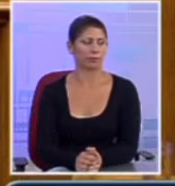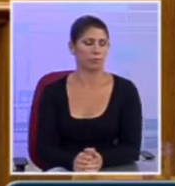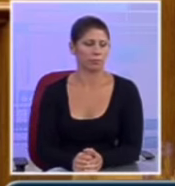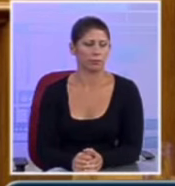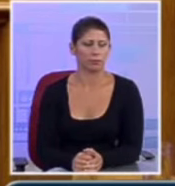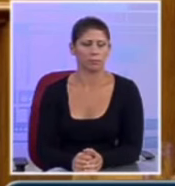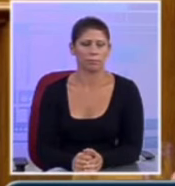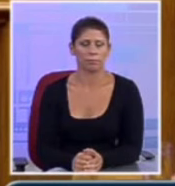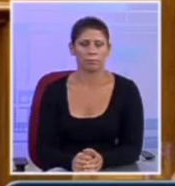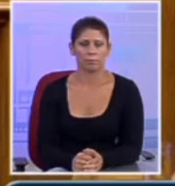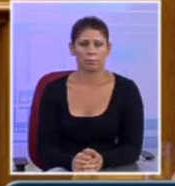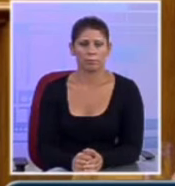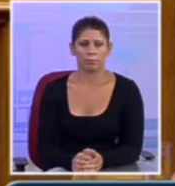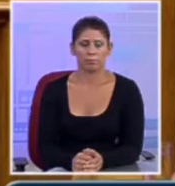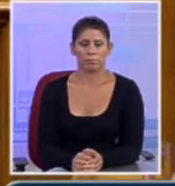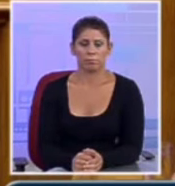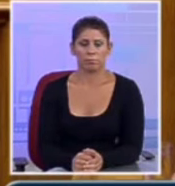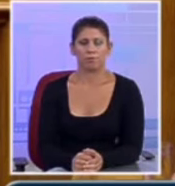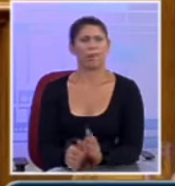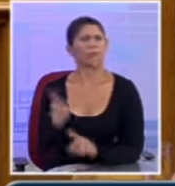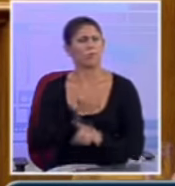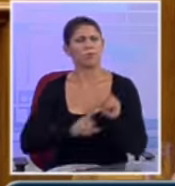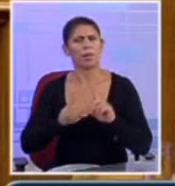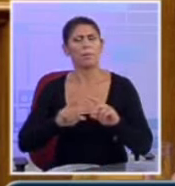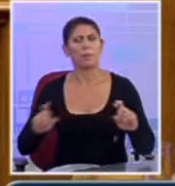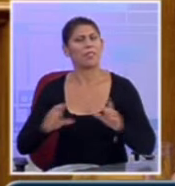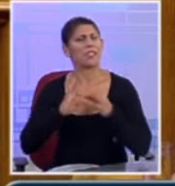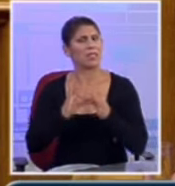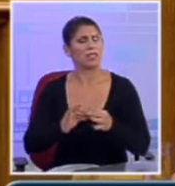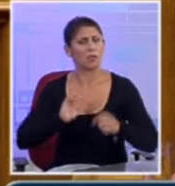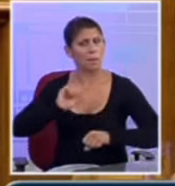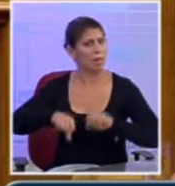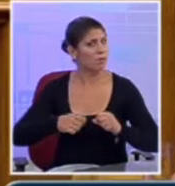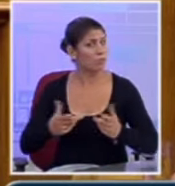Για ποια όμως πράγματα θα συνεχίσουμε να παλεύουμε?